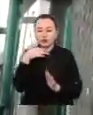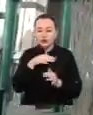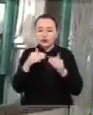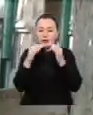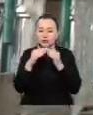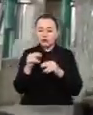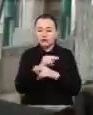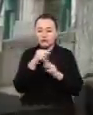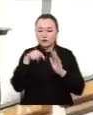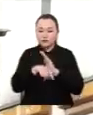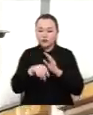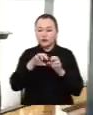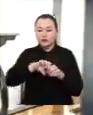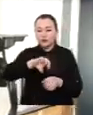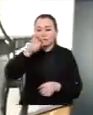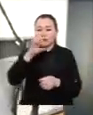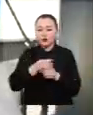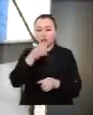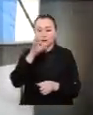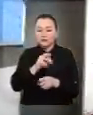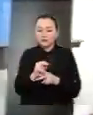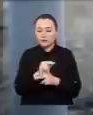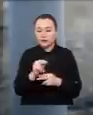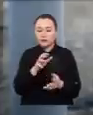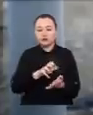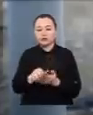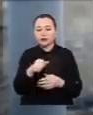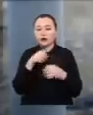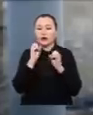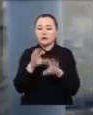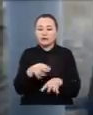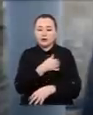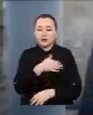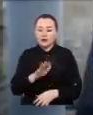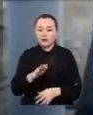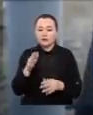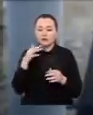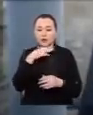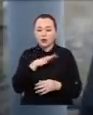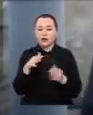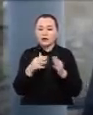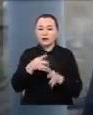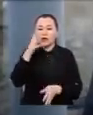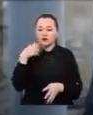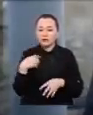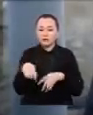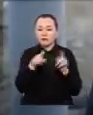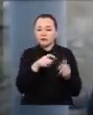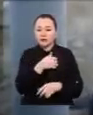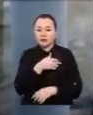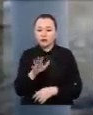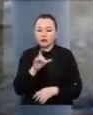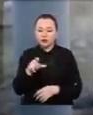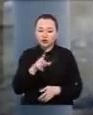крышу, меняли внутридомовые трубы. И отдавать его под снос не хотят. Переселяться вот в эти многоэтажки, я не знаю, там вообще